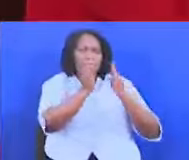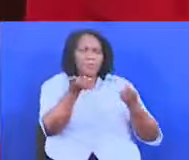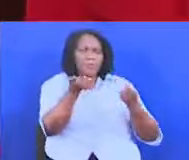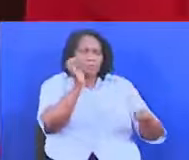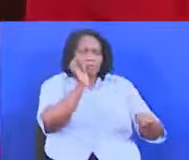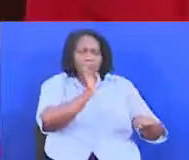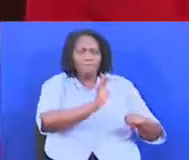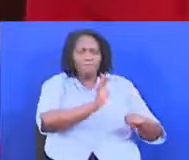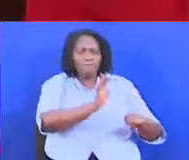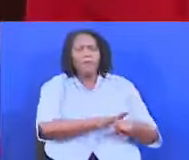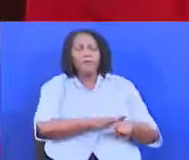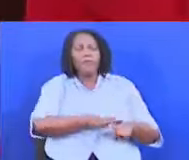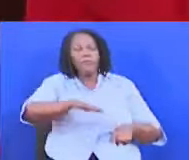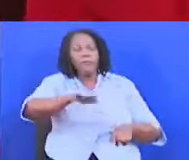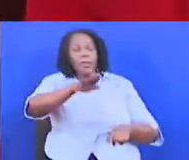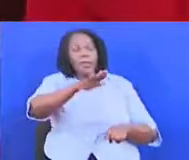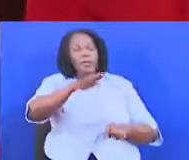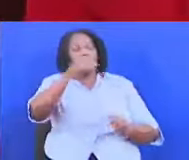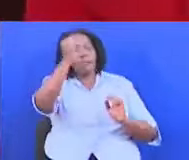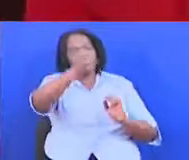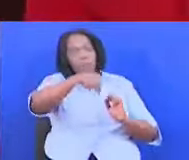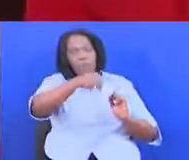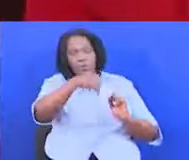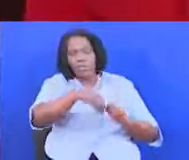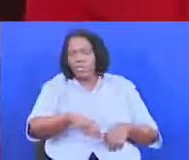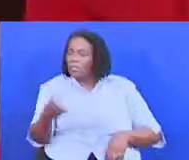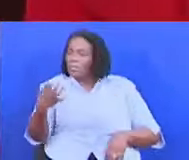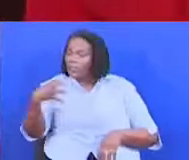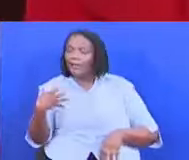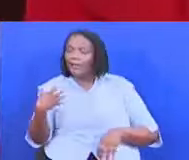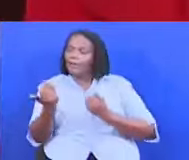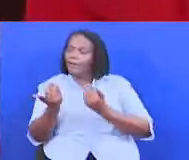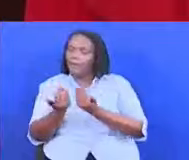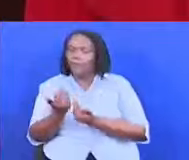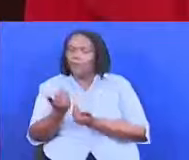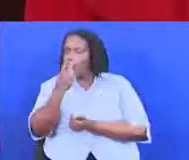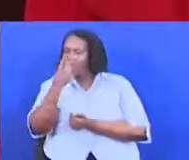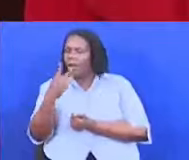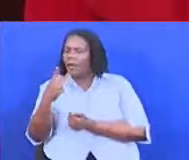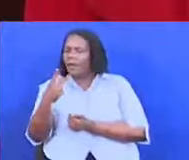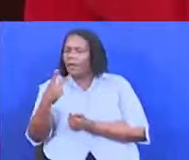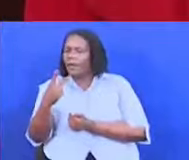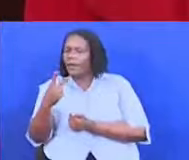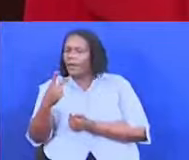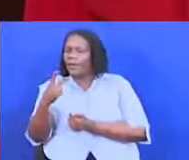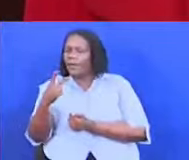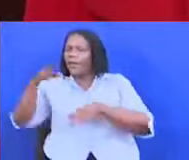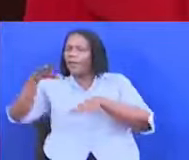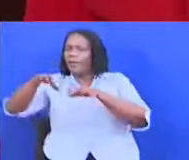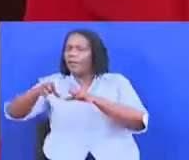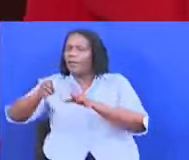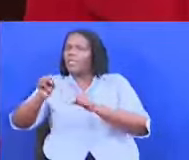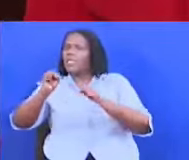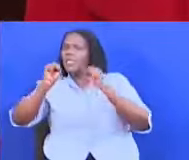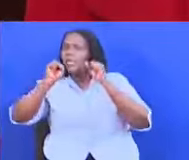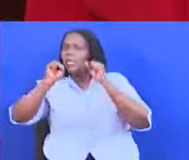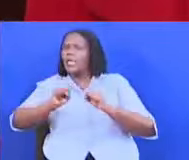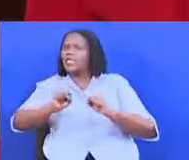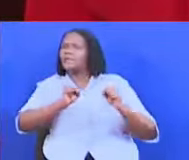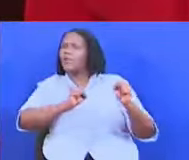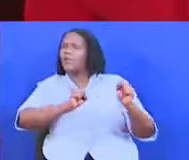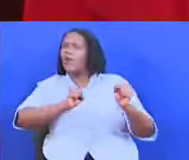uchimbaji. Kwa hiyo niombe sana wizara inayohusika, tusiangalie tu kuwaondoa hawa watu, lakini pia